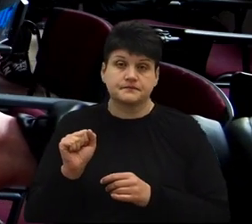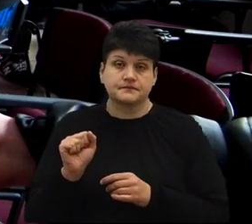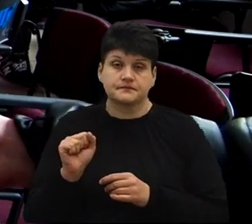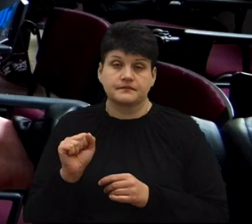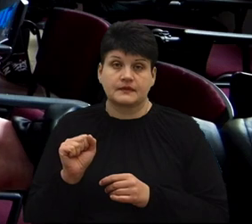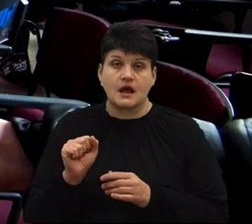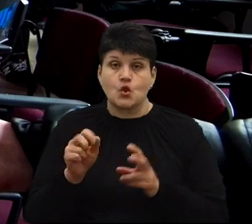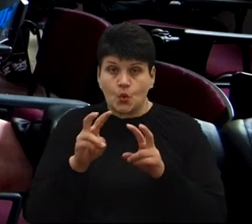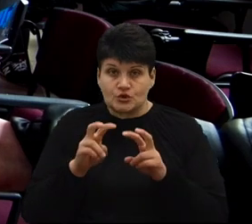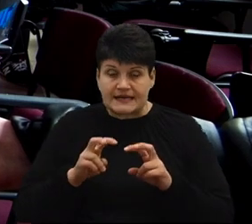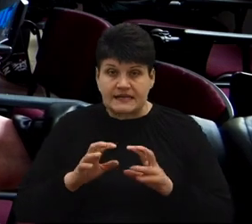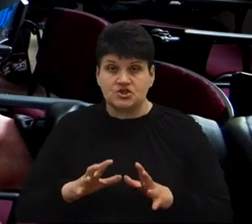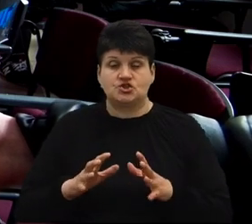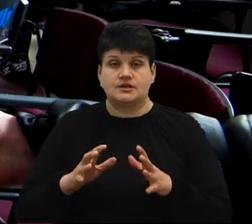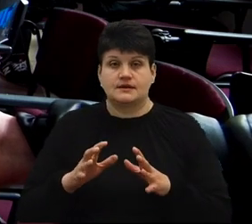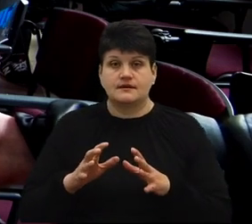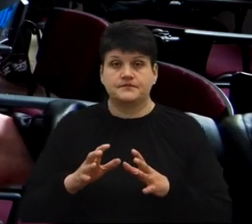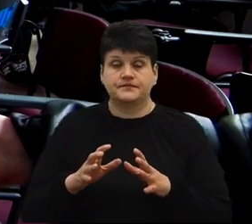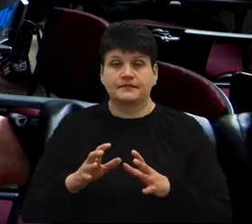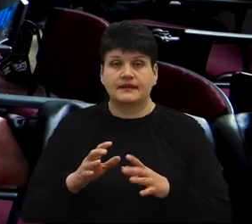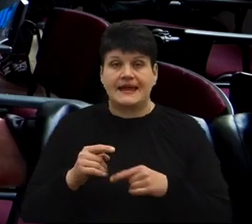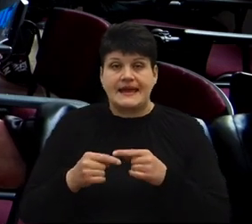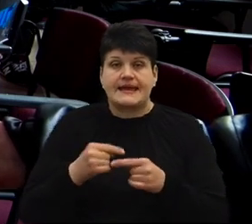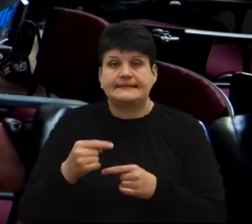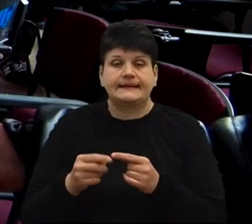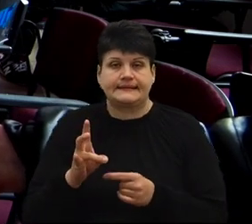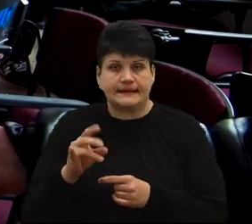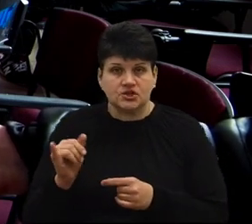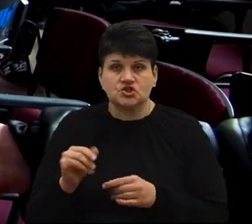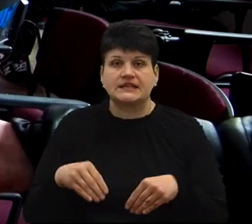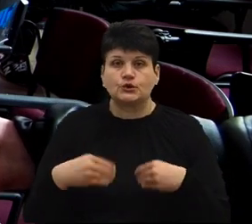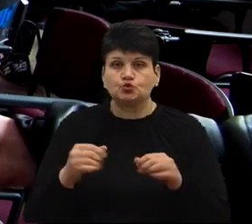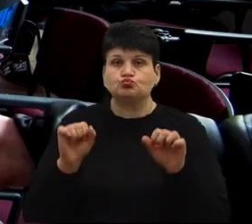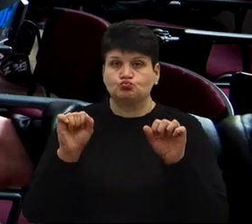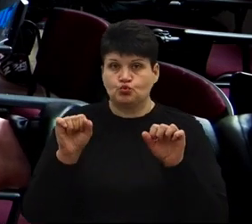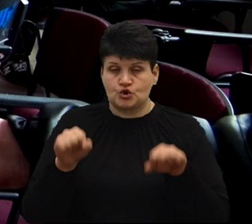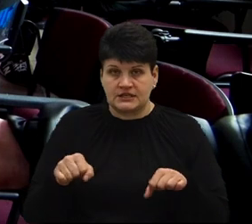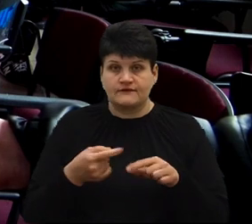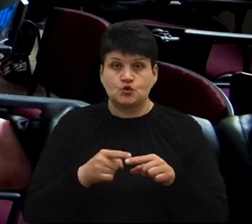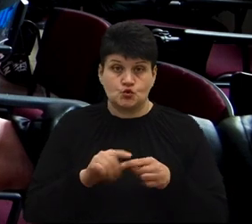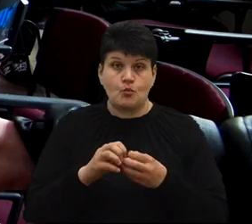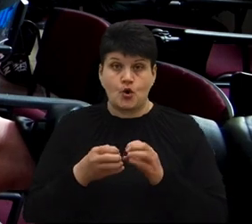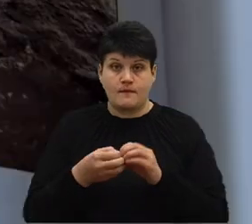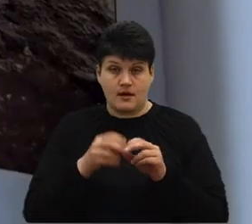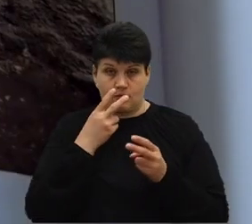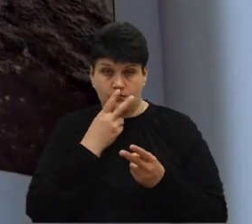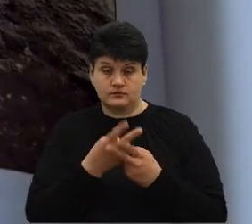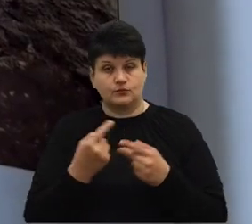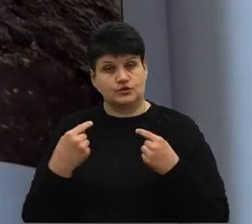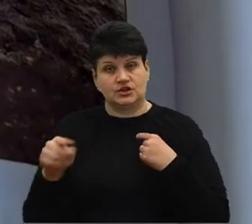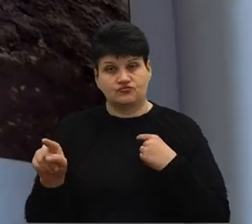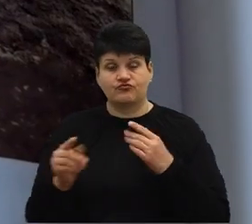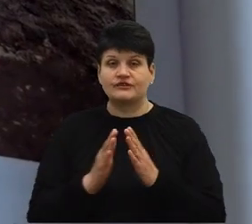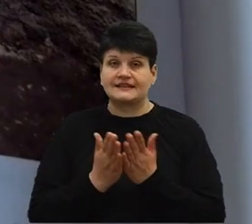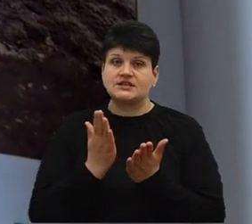дослідження антропологічні генетичні дослідження надають можливість на цю проблематику поглянути по-іншому у